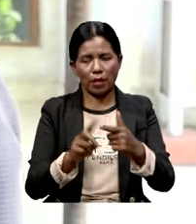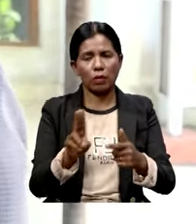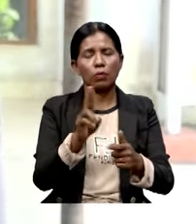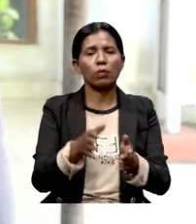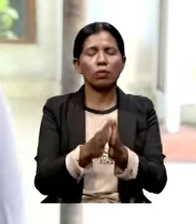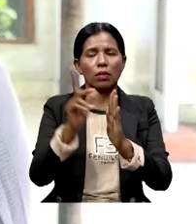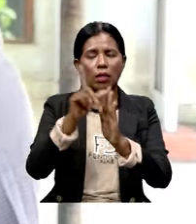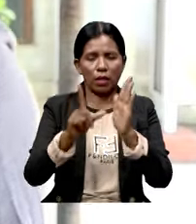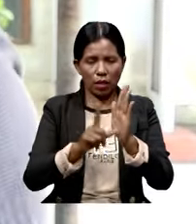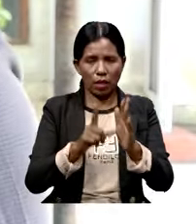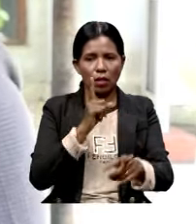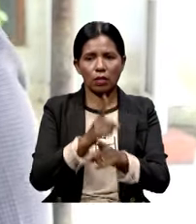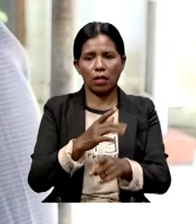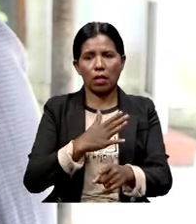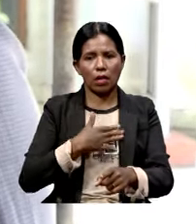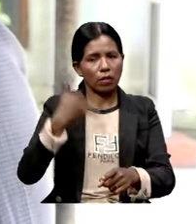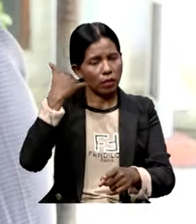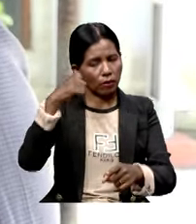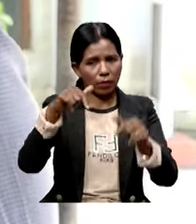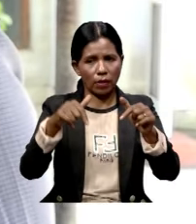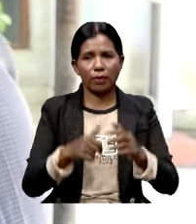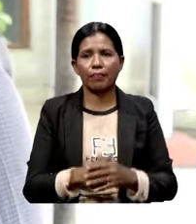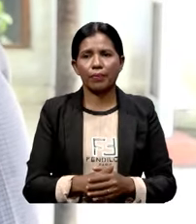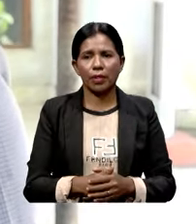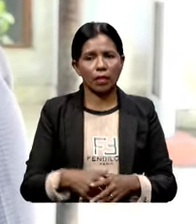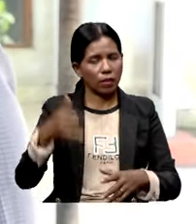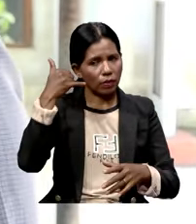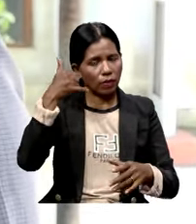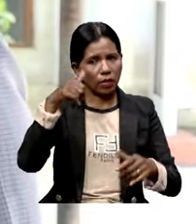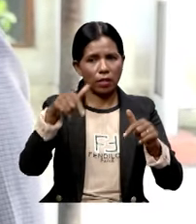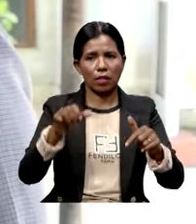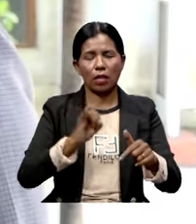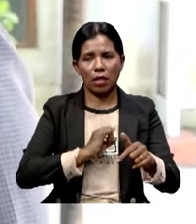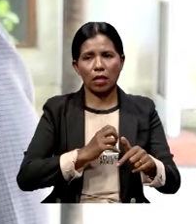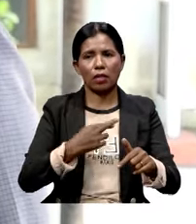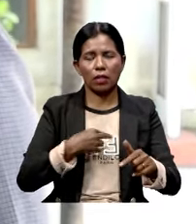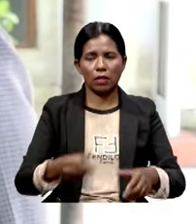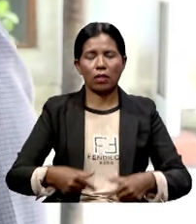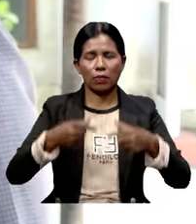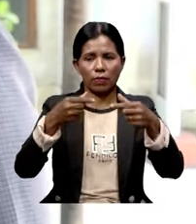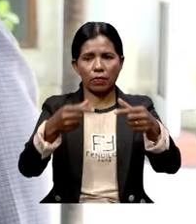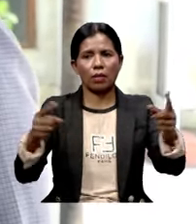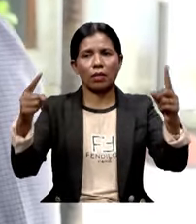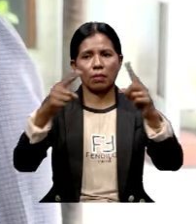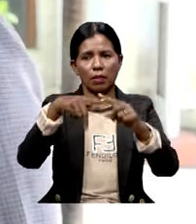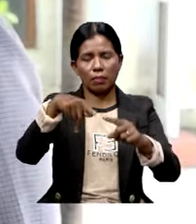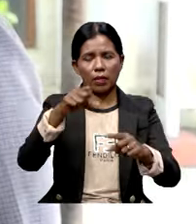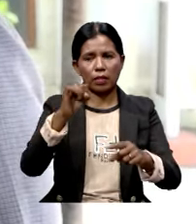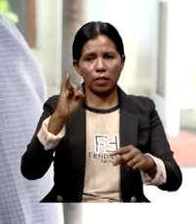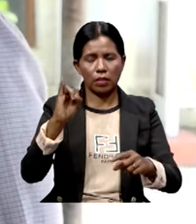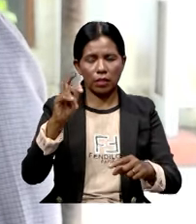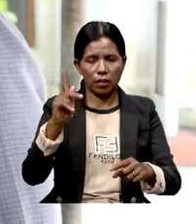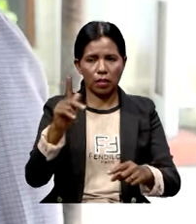los. E tem a unha telefone ma que irane, e telefone irane, a urasi que entrega ba iha pisic para a tu